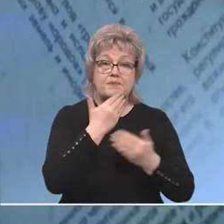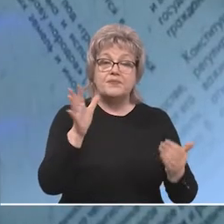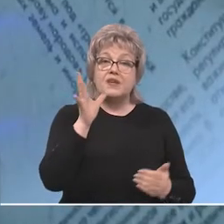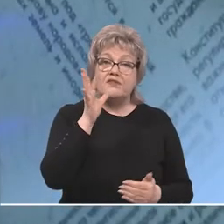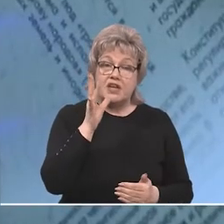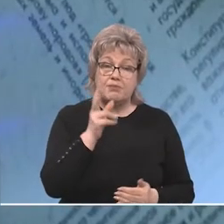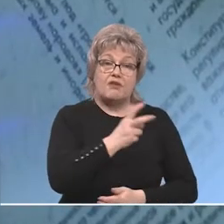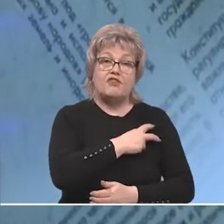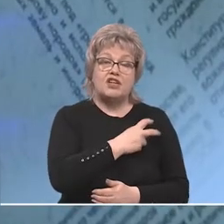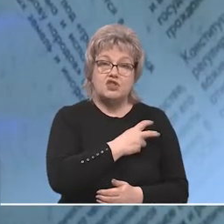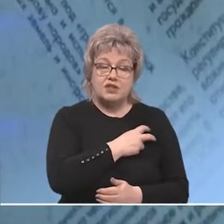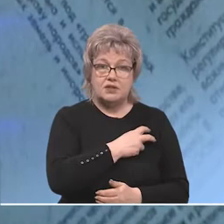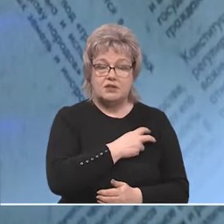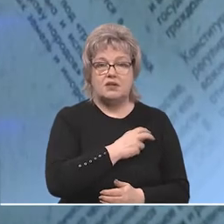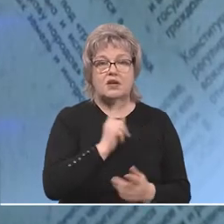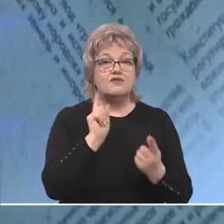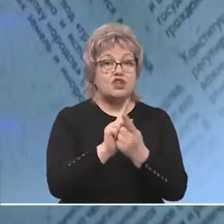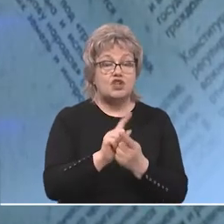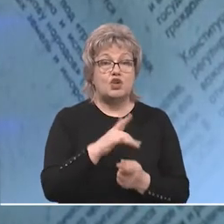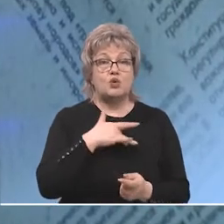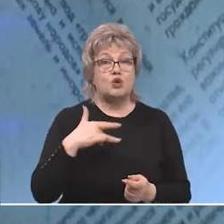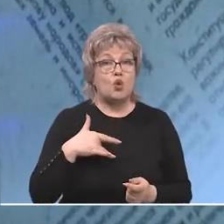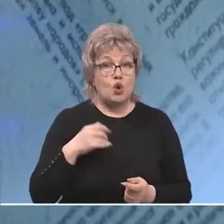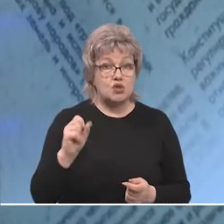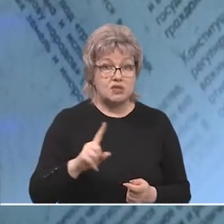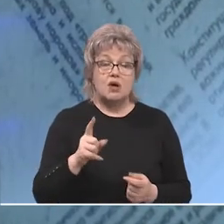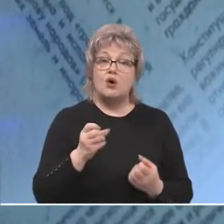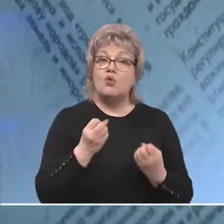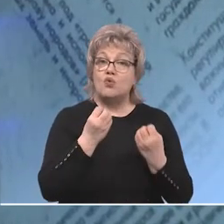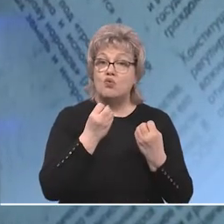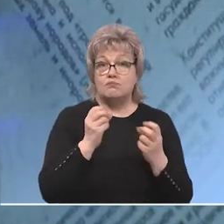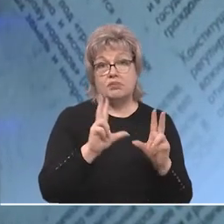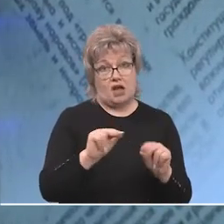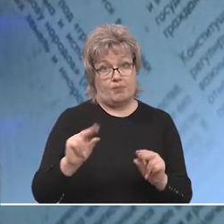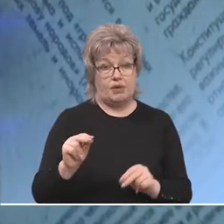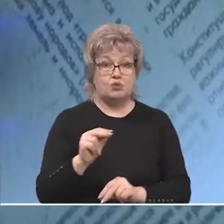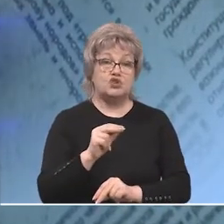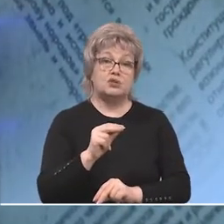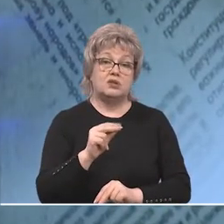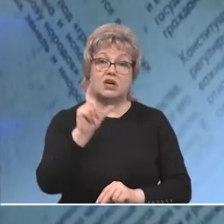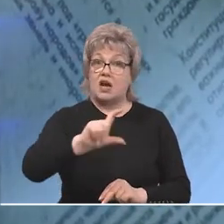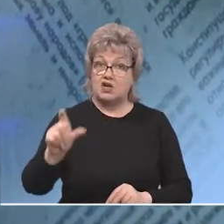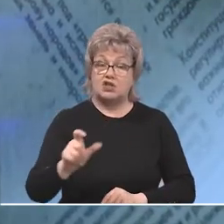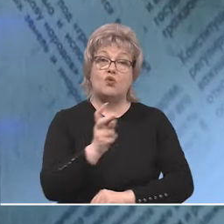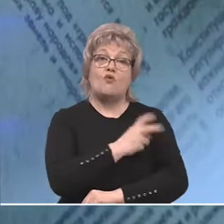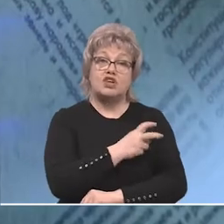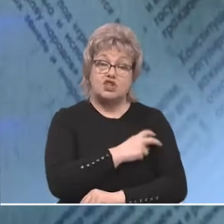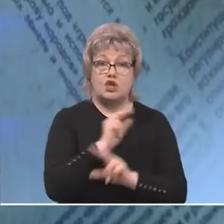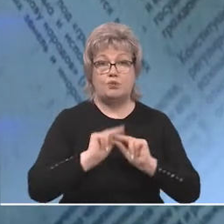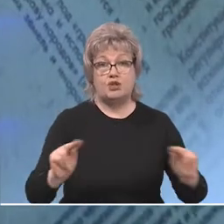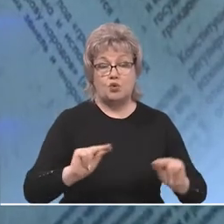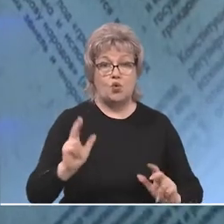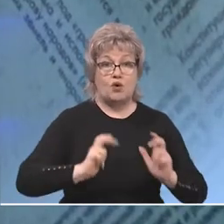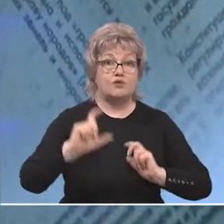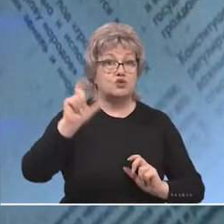время фтизиатры все чаще встречают туберкулез у вполне благополучных граждан, у врачей, у педагогов, у